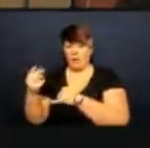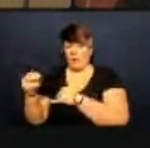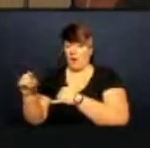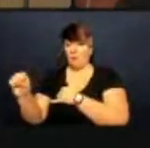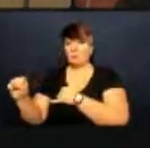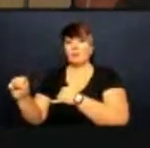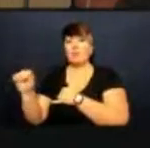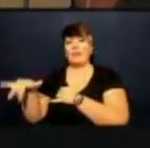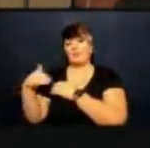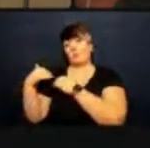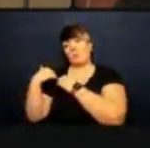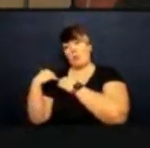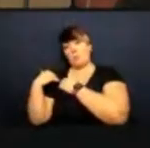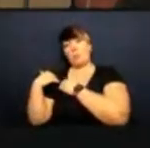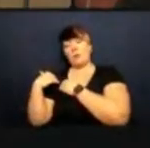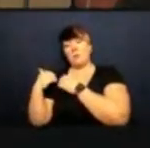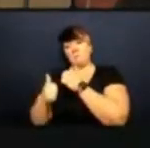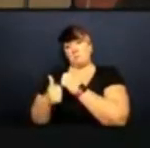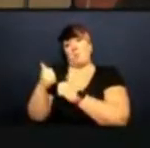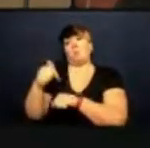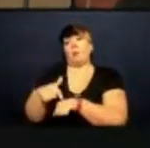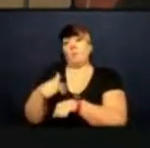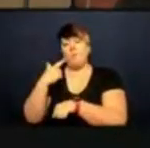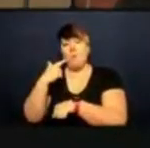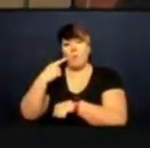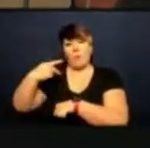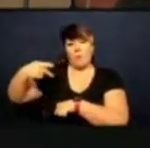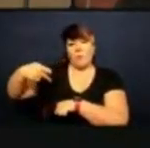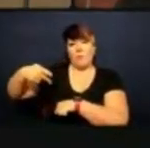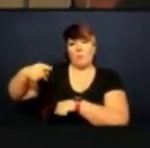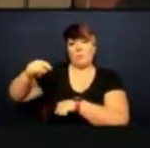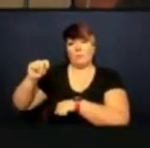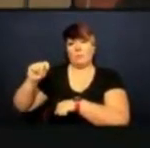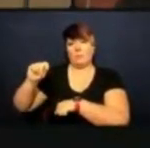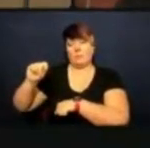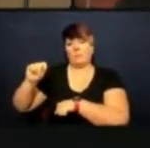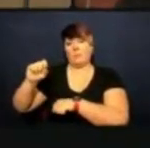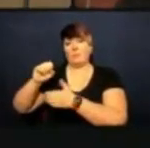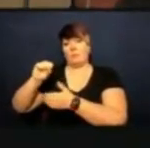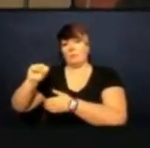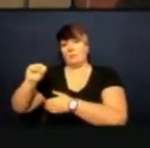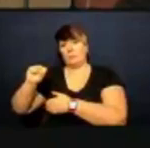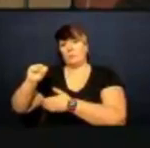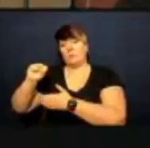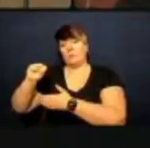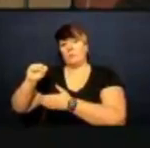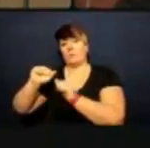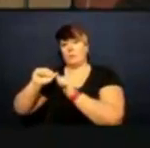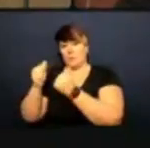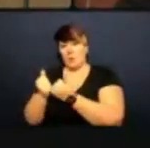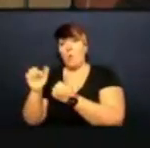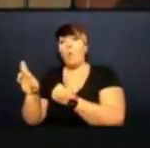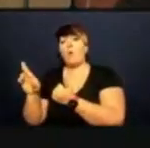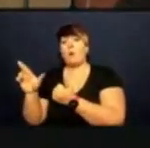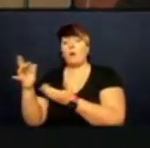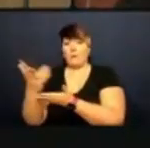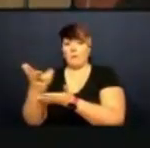yetu. Mara nyingi tunaona ya kuwa maeneo